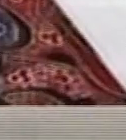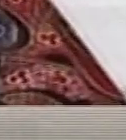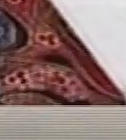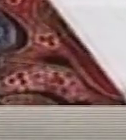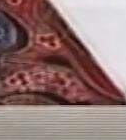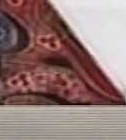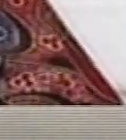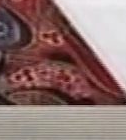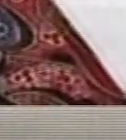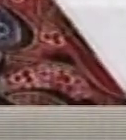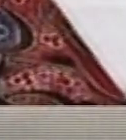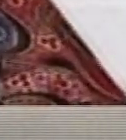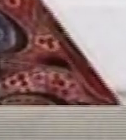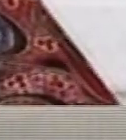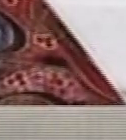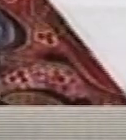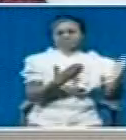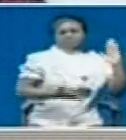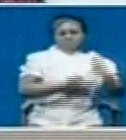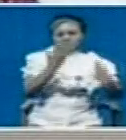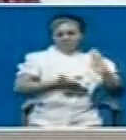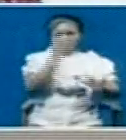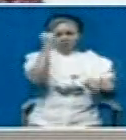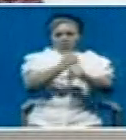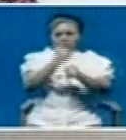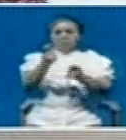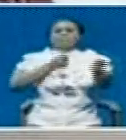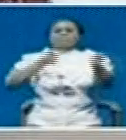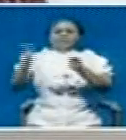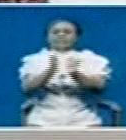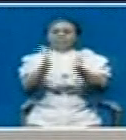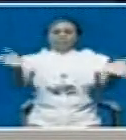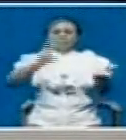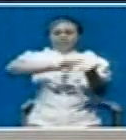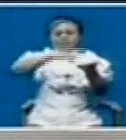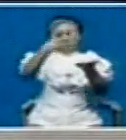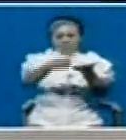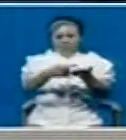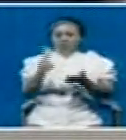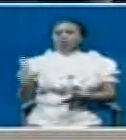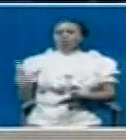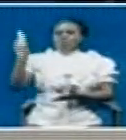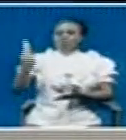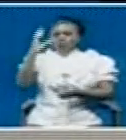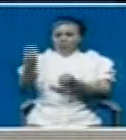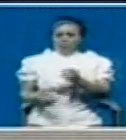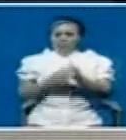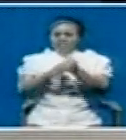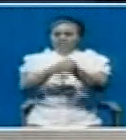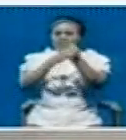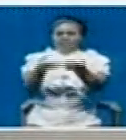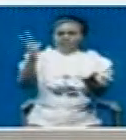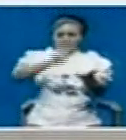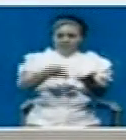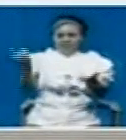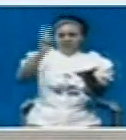It is my hope that this will bring greater efficiency in the management of public resources. Rais Uhuru Kenyatta aongoza shughuli ya